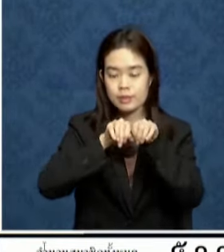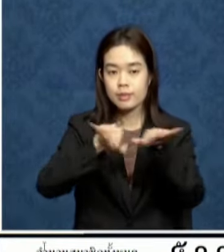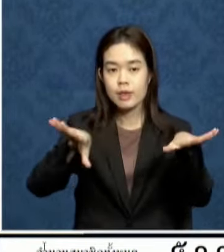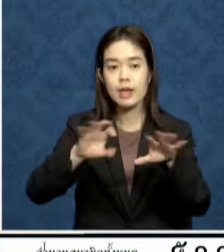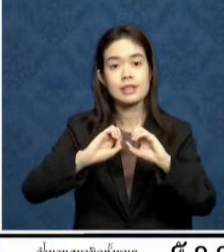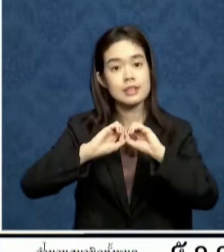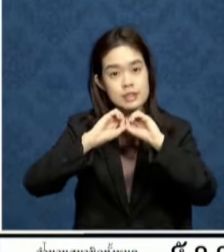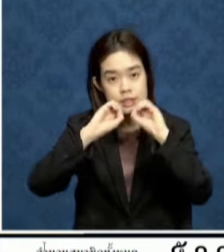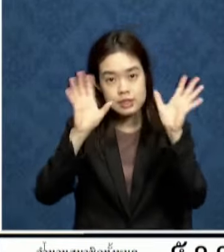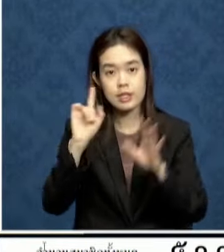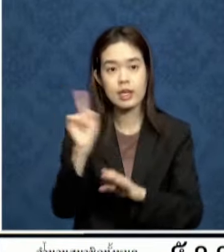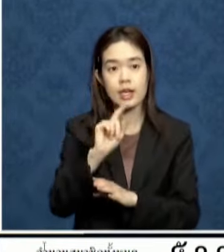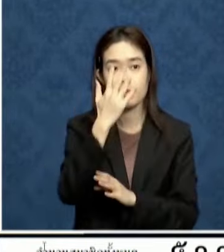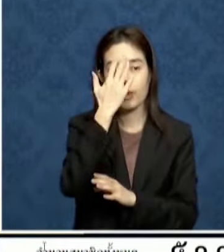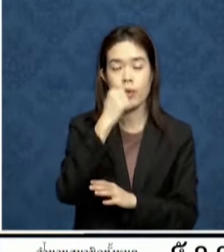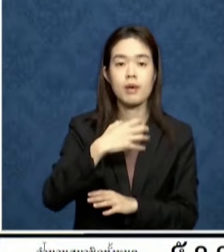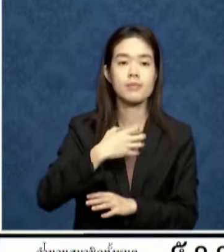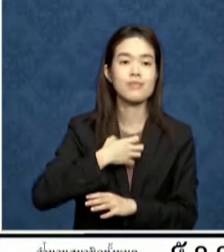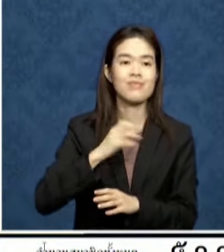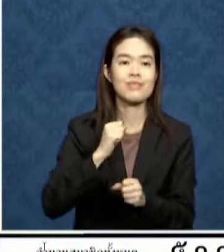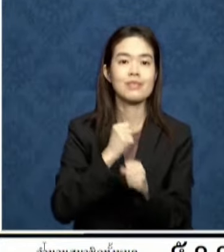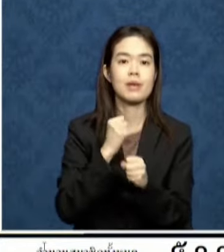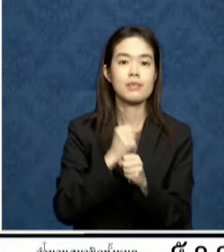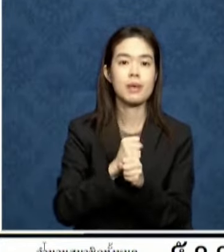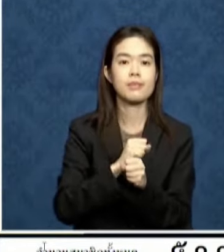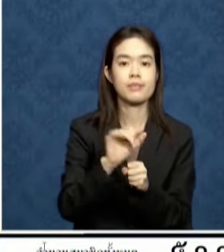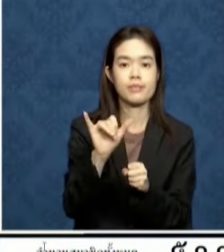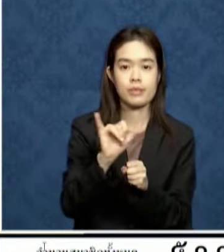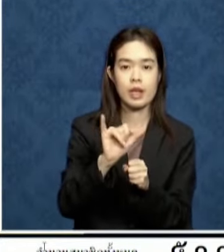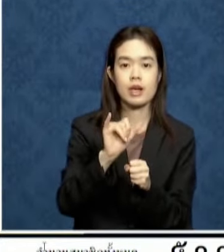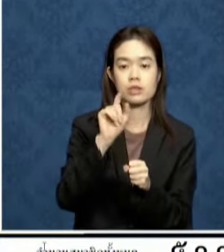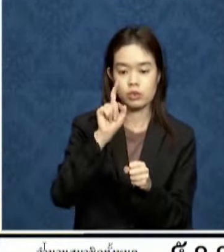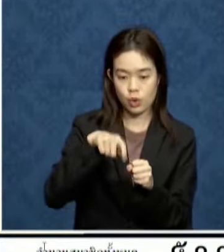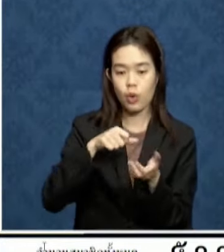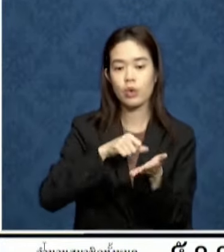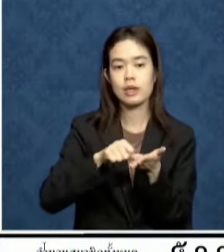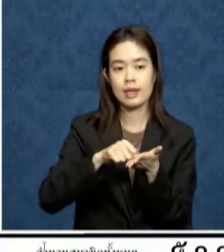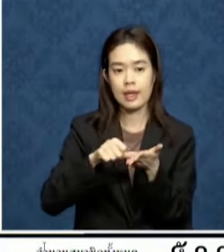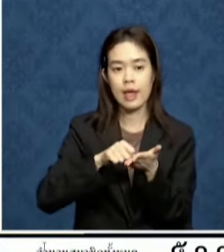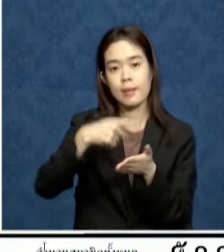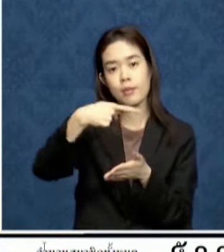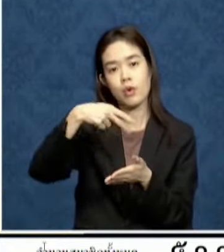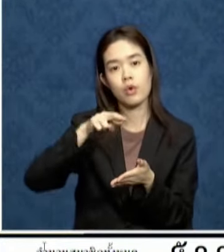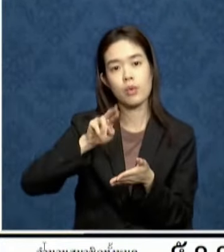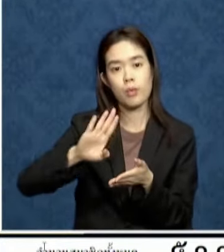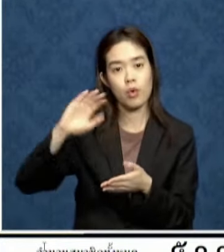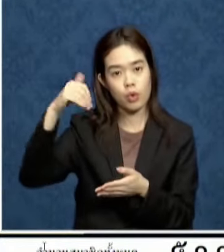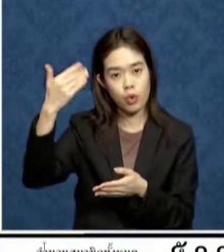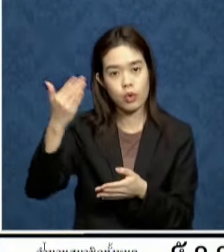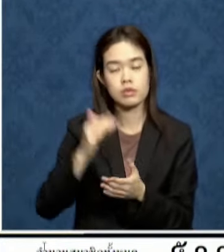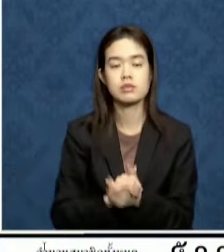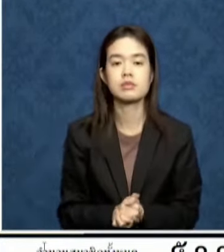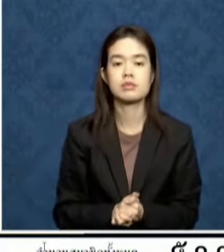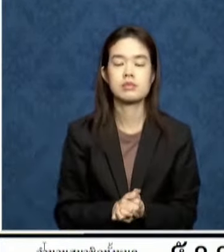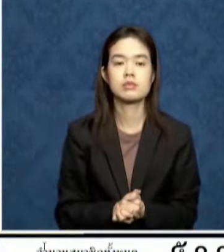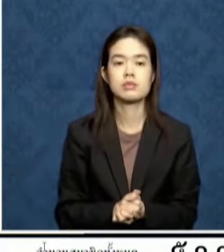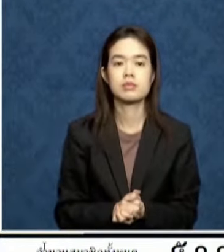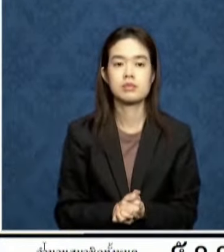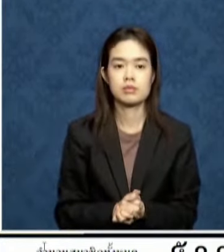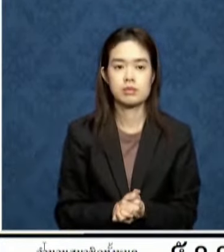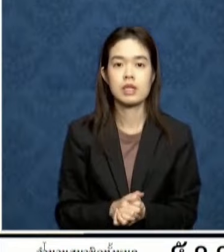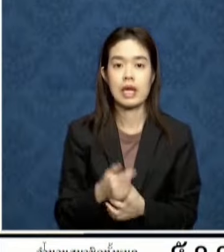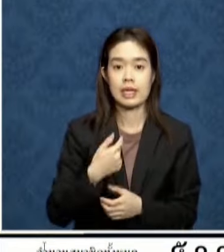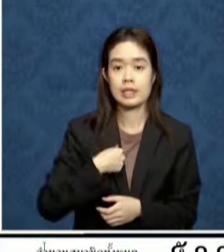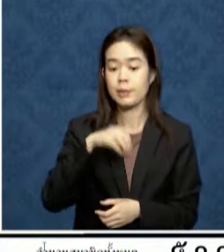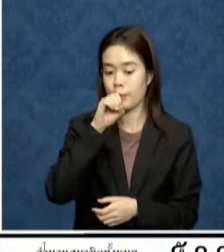ในการจัดทำประชามติครั้งแรกจนกว่าจะมีการแก้ไขพรบประชามติเสร็จเป็นที่เรียบร้อยแล้วซึ่งเป็นการยืนยันนะครับ